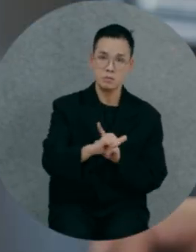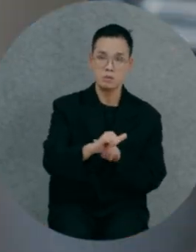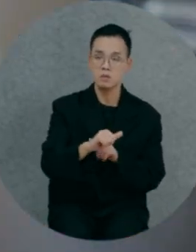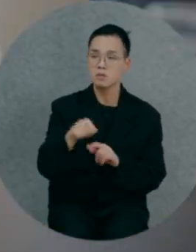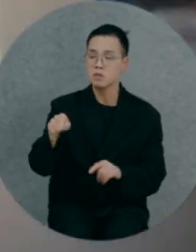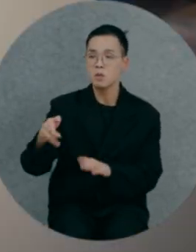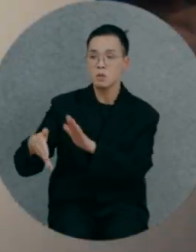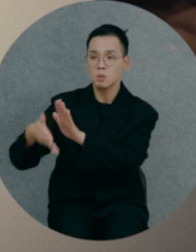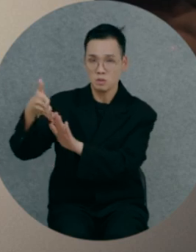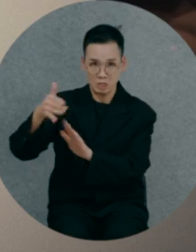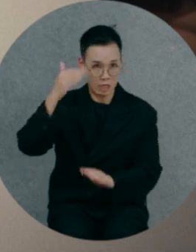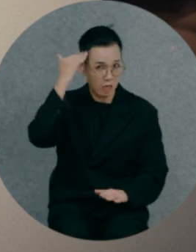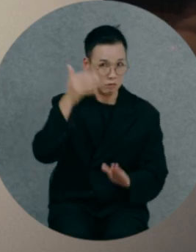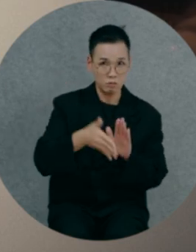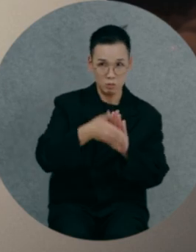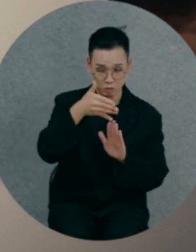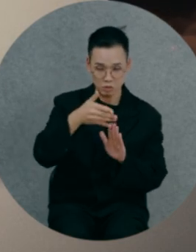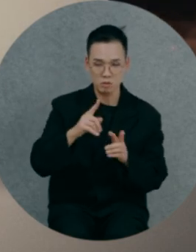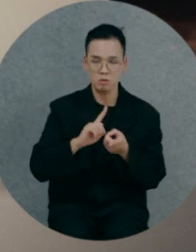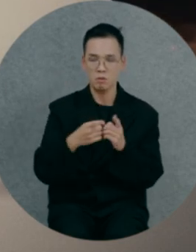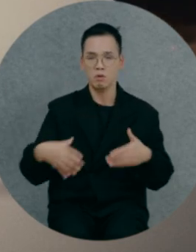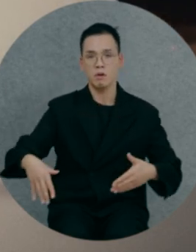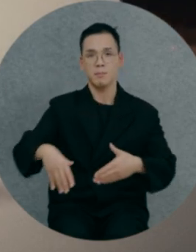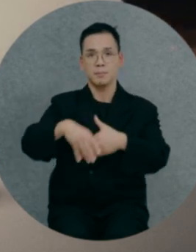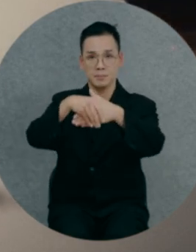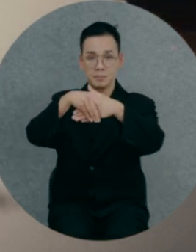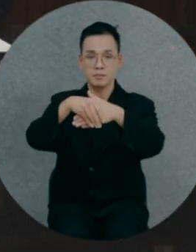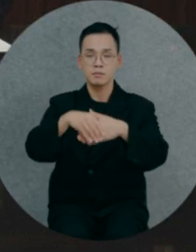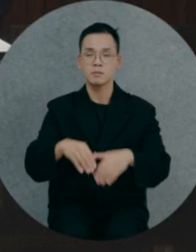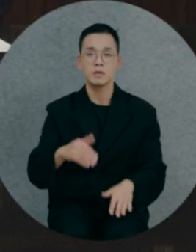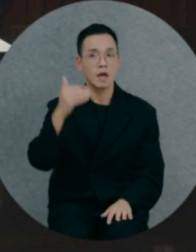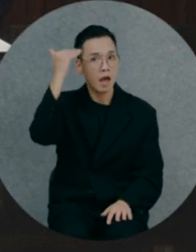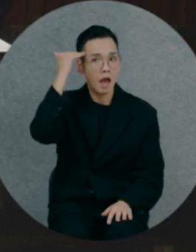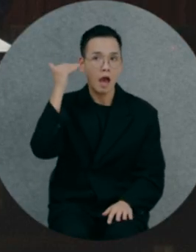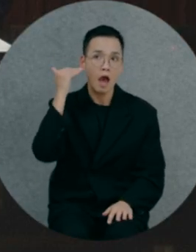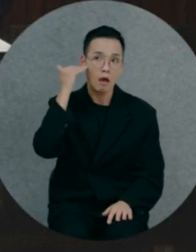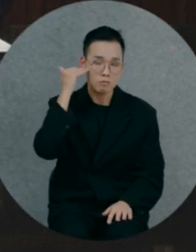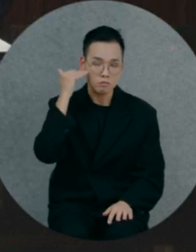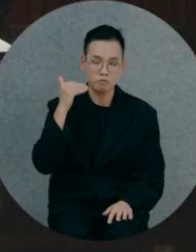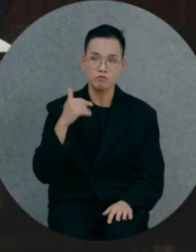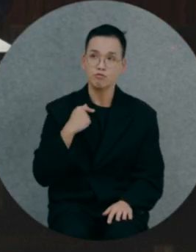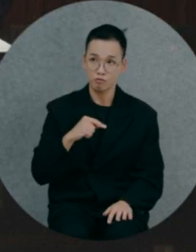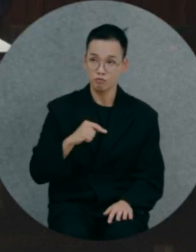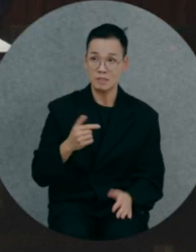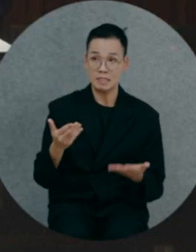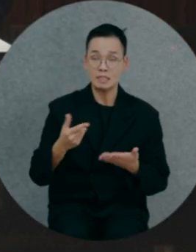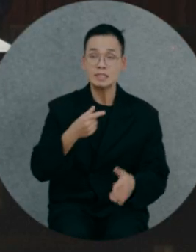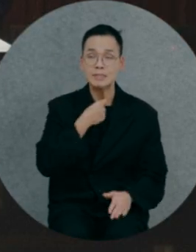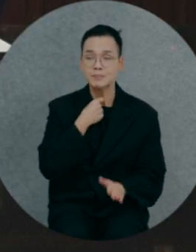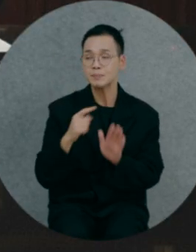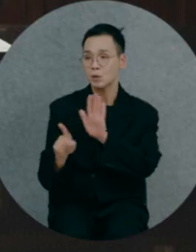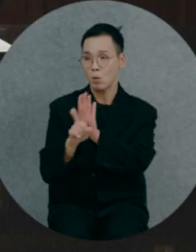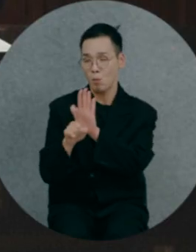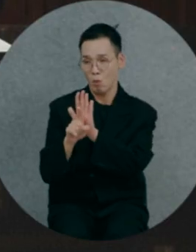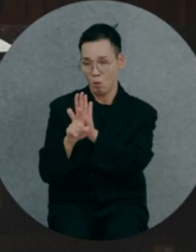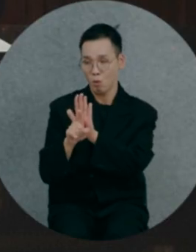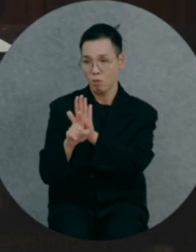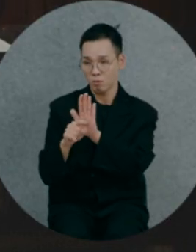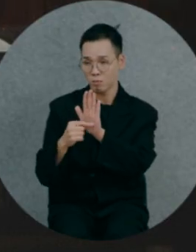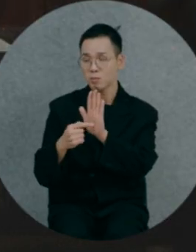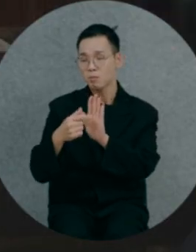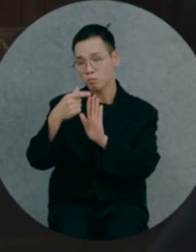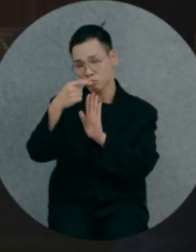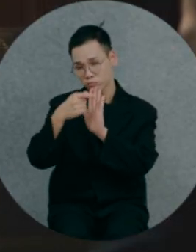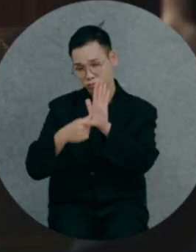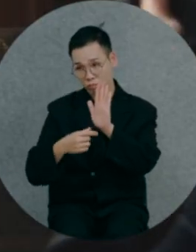A씨가 한국의 한 지자체와 함께 MOU를 체결하고 한국으로 갈 계절 근로자를 모집한다는 소식을 듣고